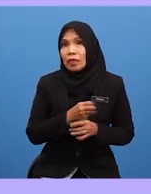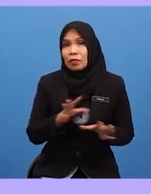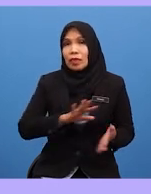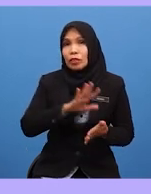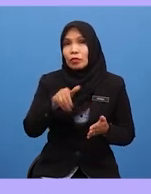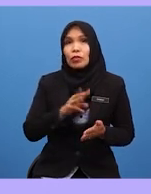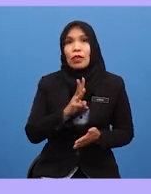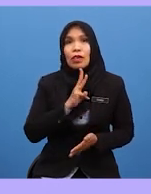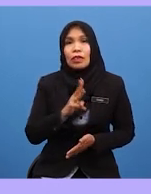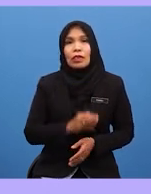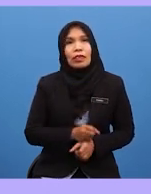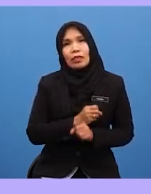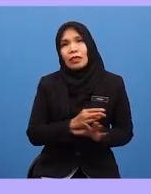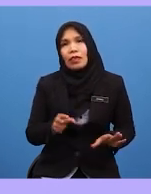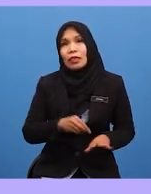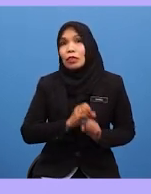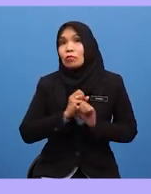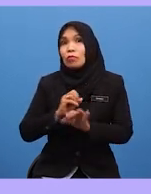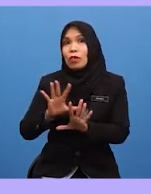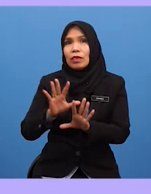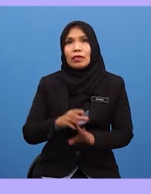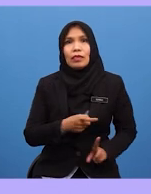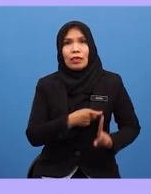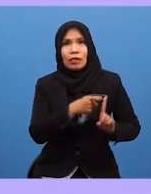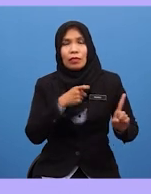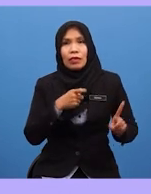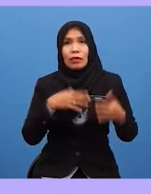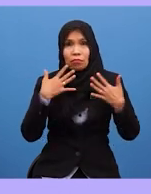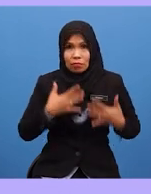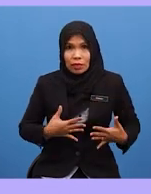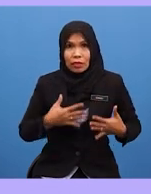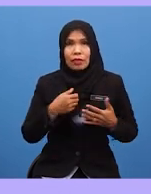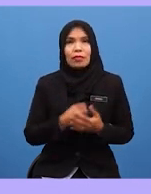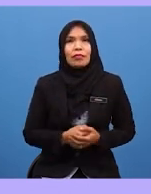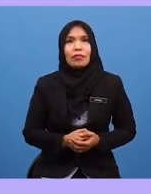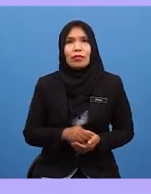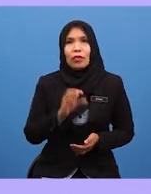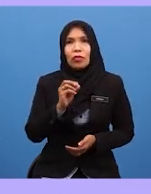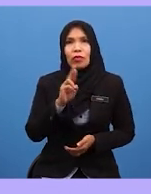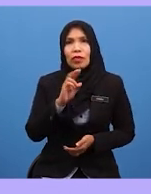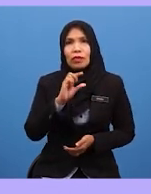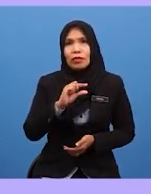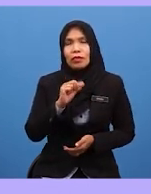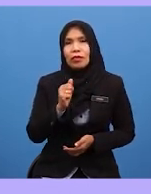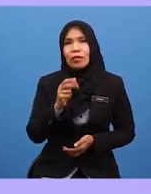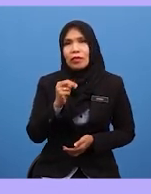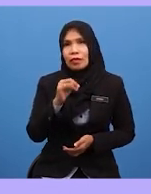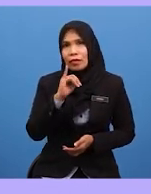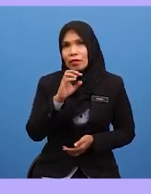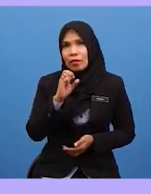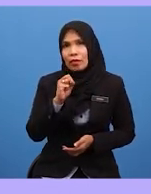kaedah ini, memberikan pengukuran pertumbuhan yang lebih tepat.